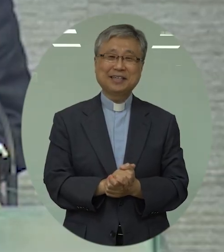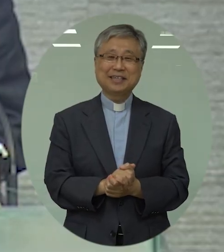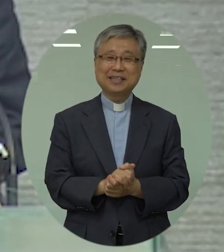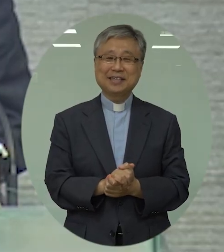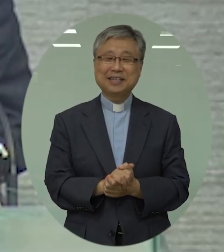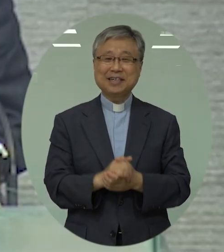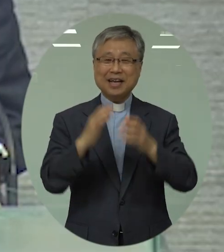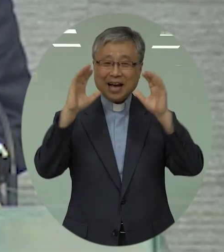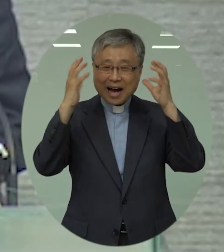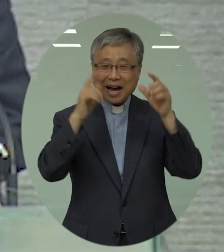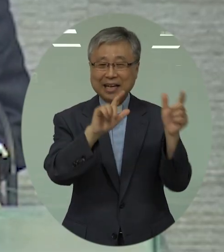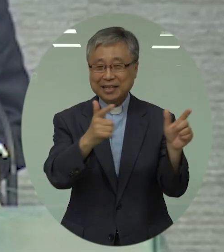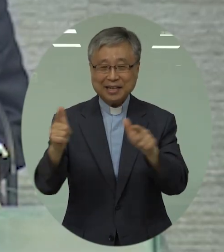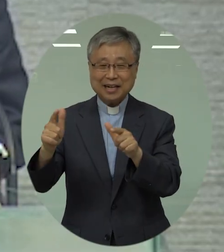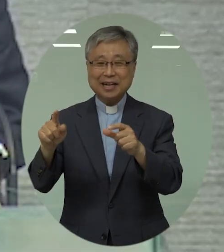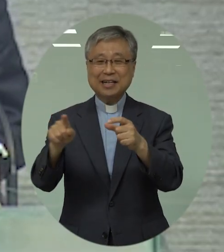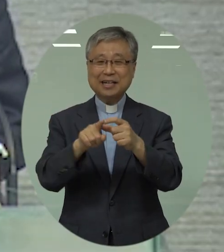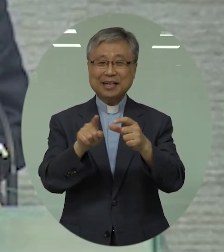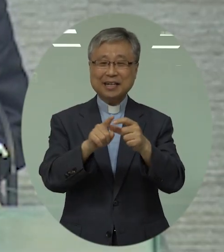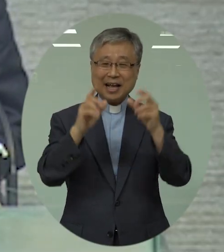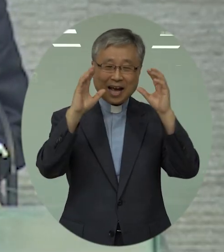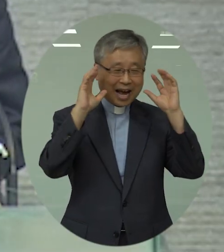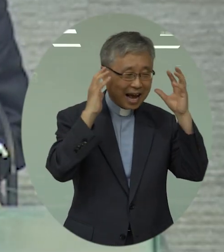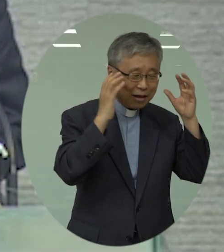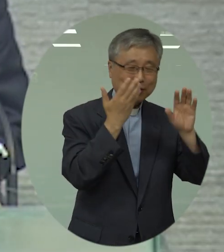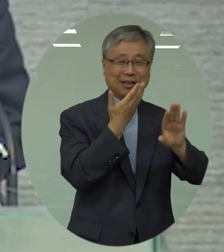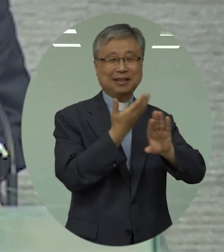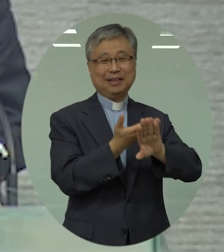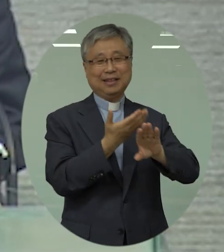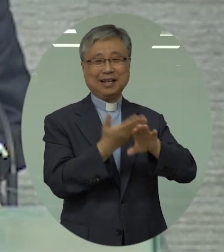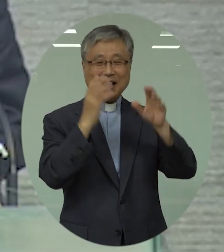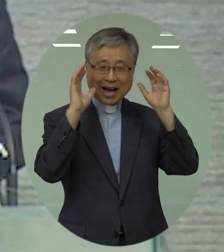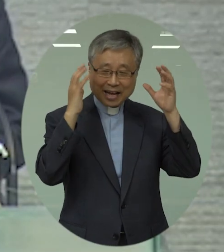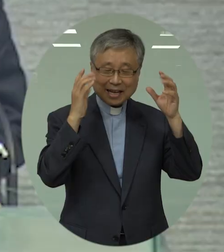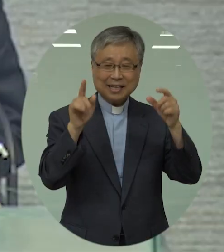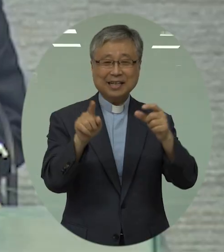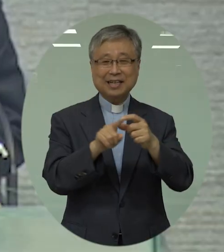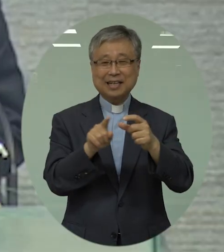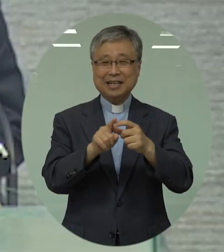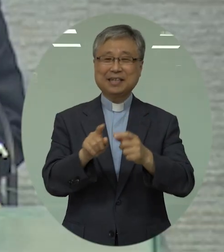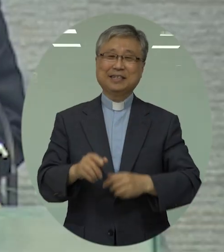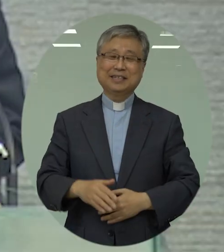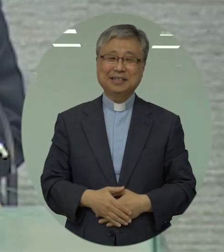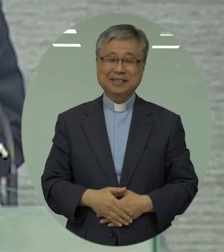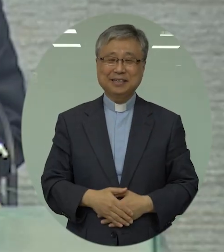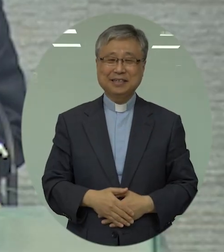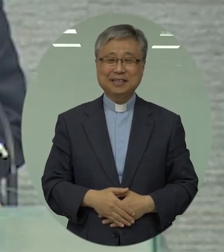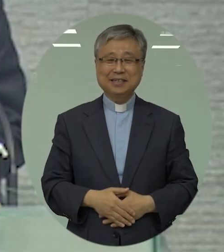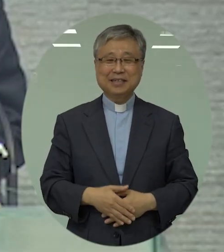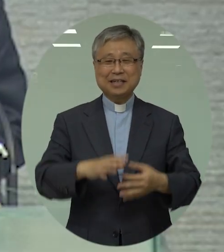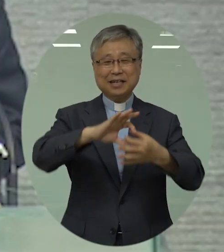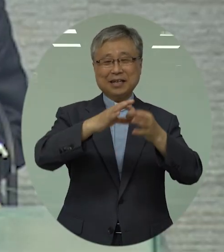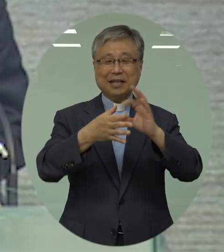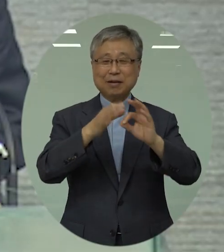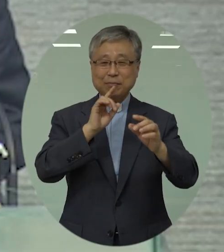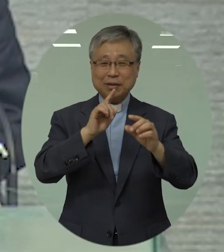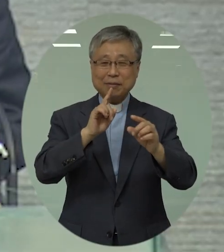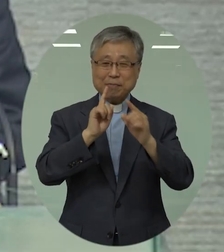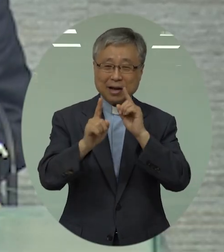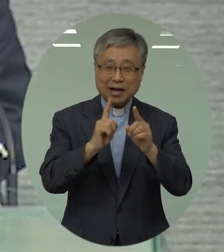그 아이들이라는 단어는 아기하고 달라. 아기라는 단어가 그 히라보